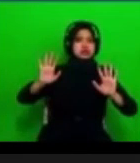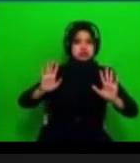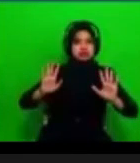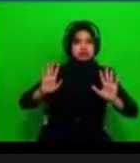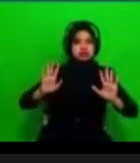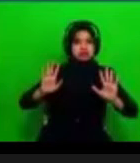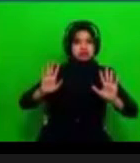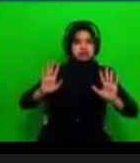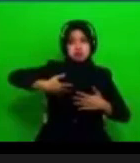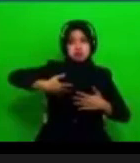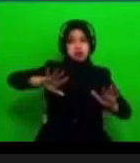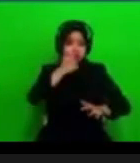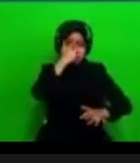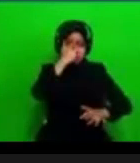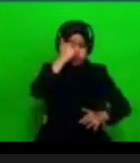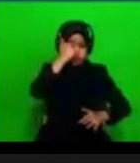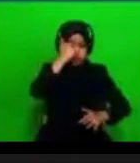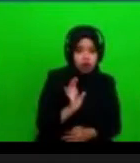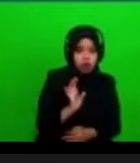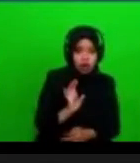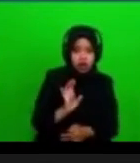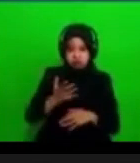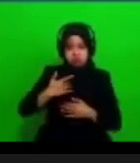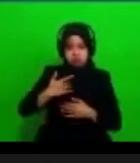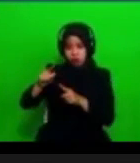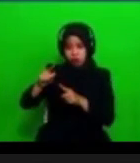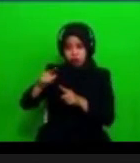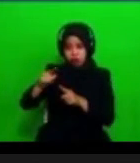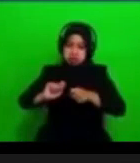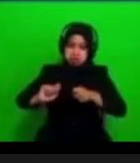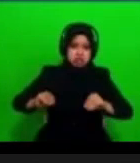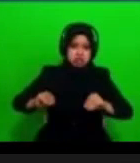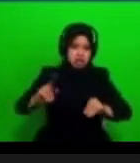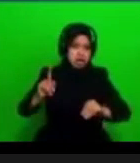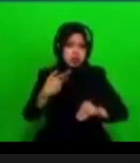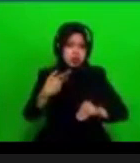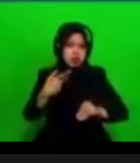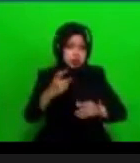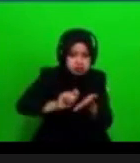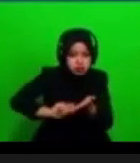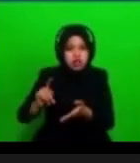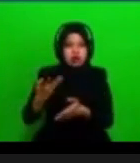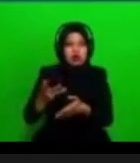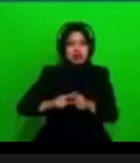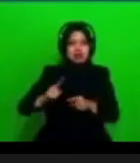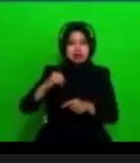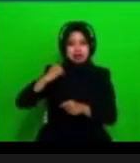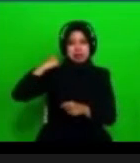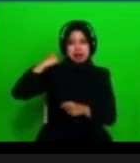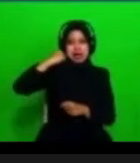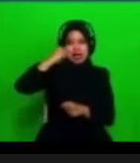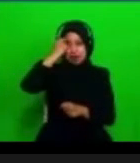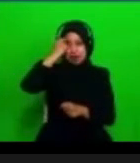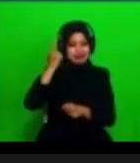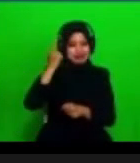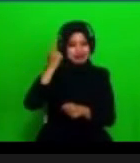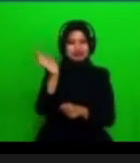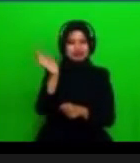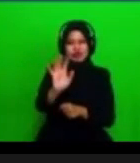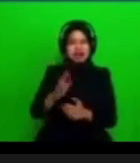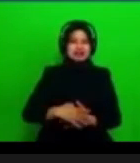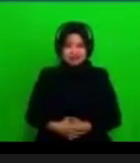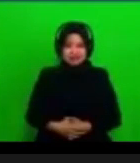melakukan apapun. Bebas mau belajar atau tidak, bebas mau mengerjakan tugas atau tidak. Namun sebenarnya esensi Merdeka